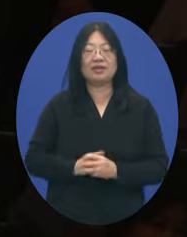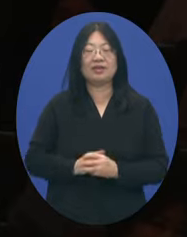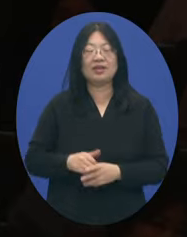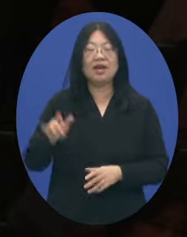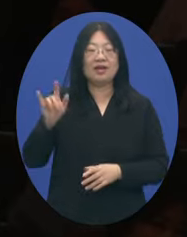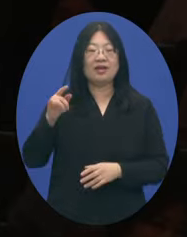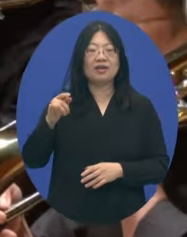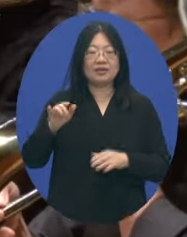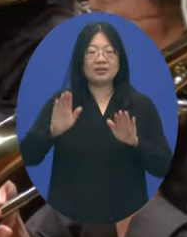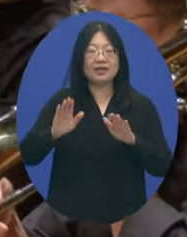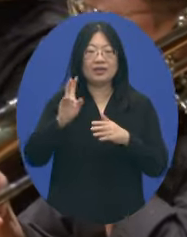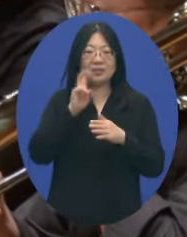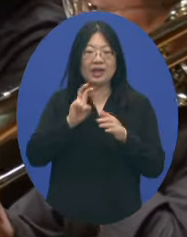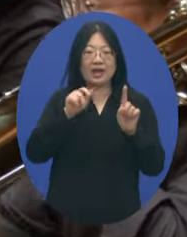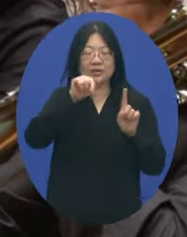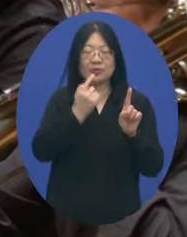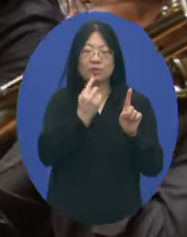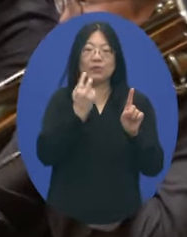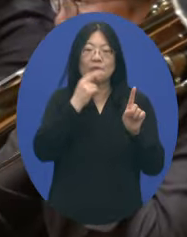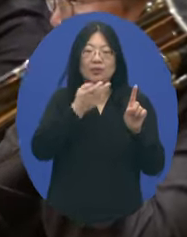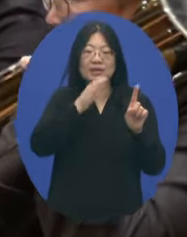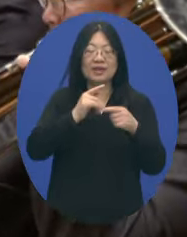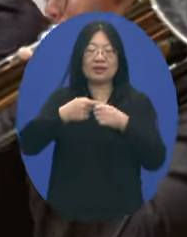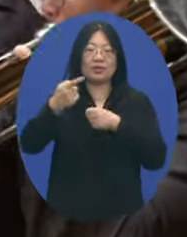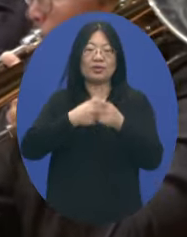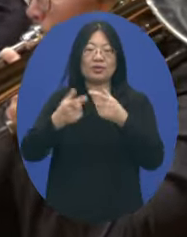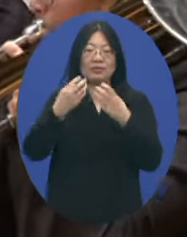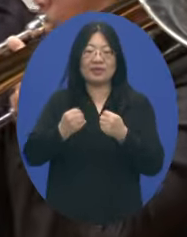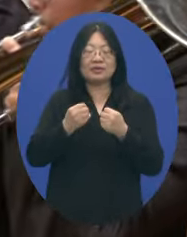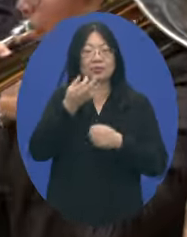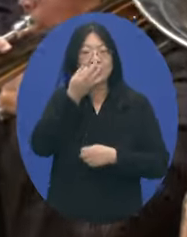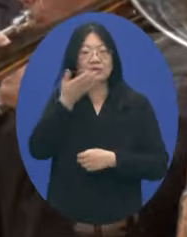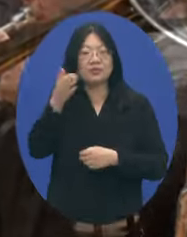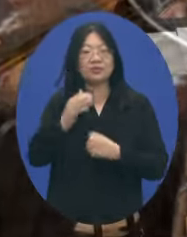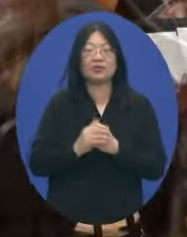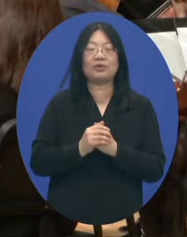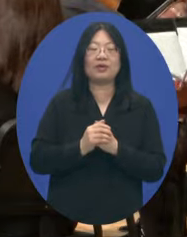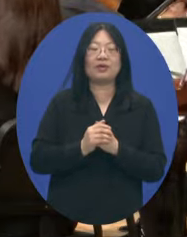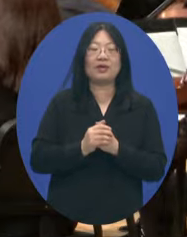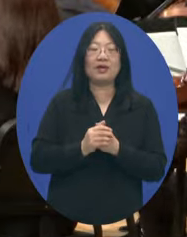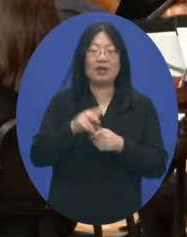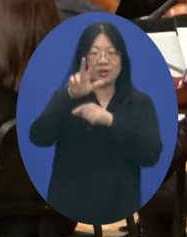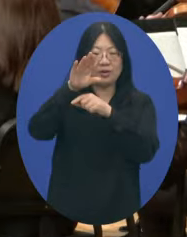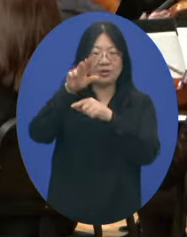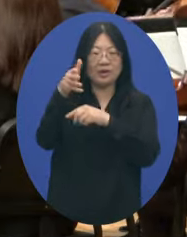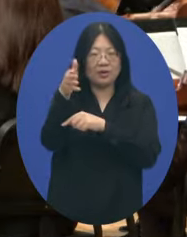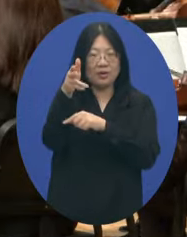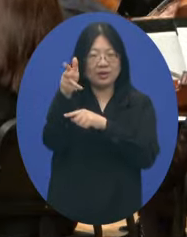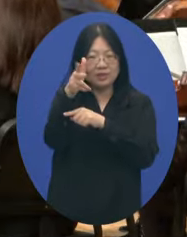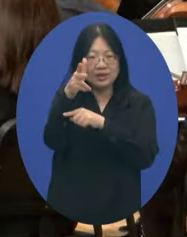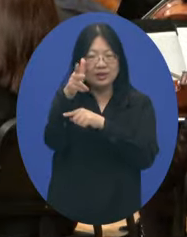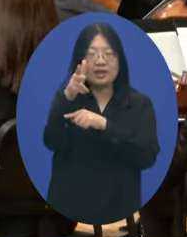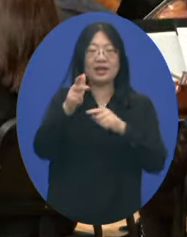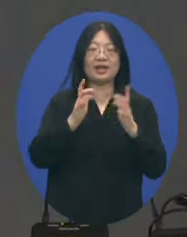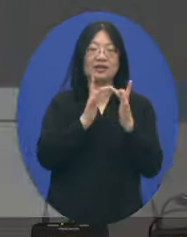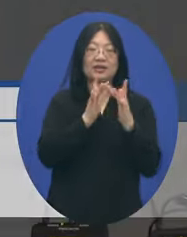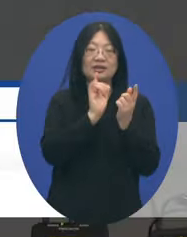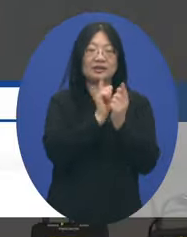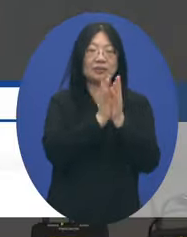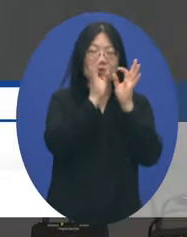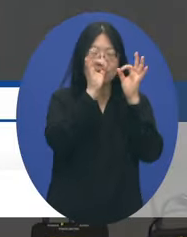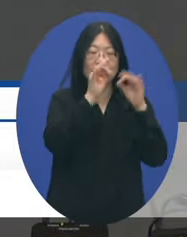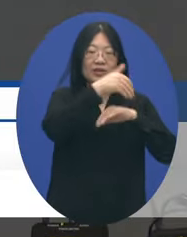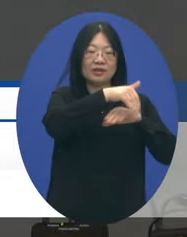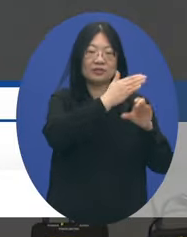반면 내년부터는 훨씬 많은 현대 음악을 선보이고 공연을 녹화해 온라인에서도 쉽게 찾아볼 수 있도록 계획하고 있습니다.